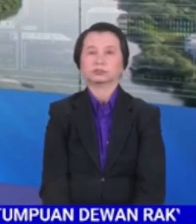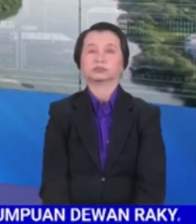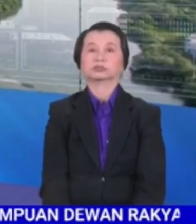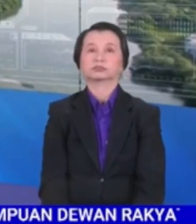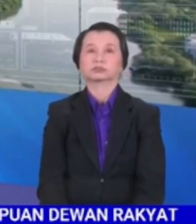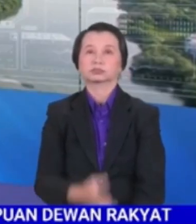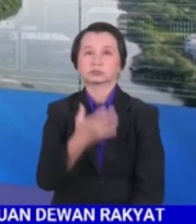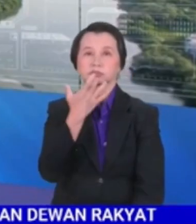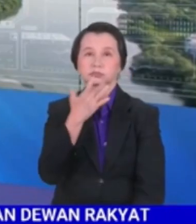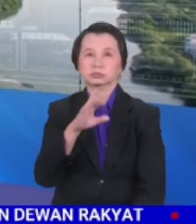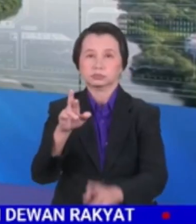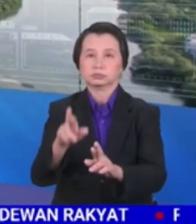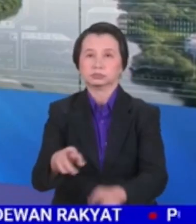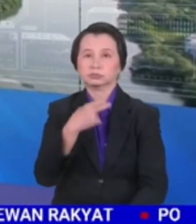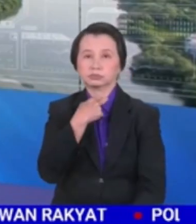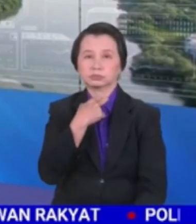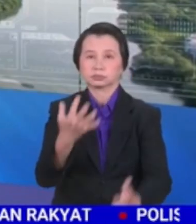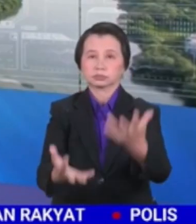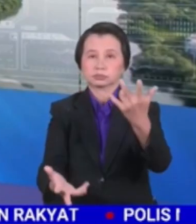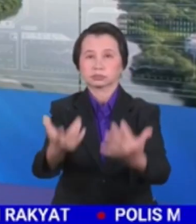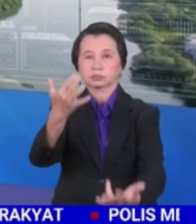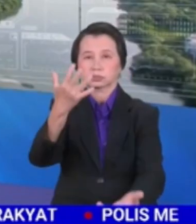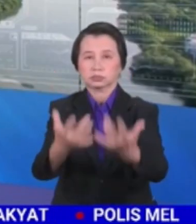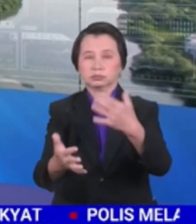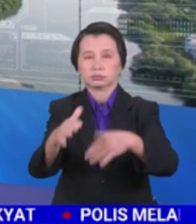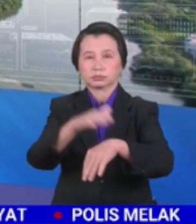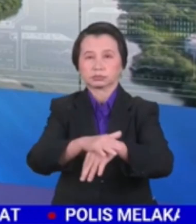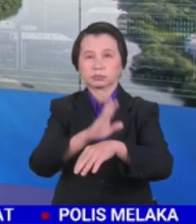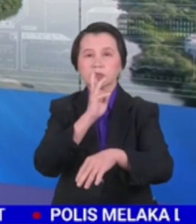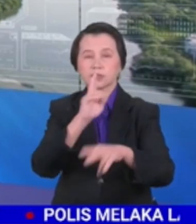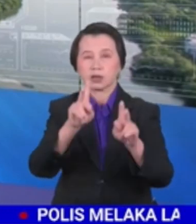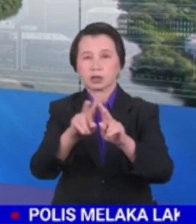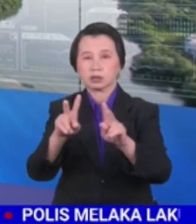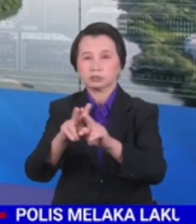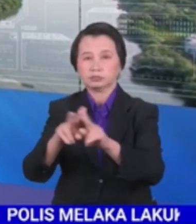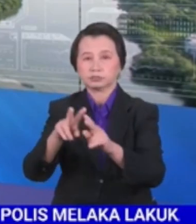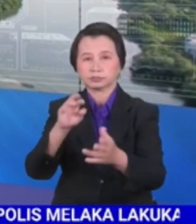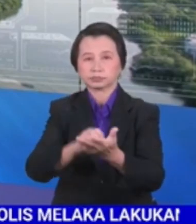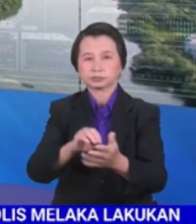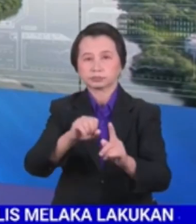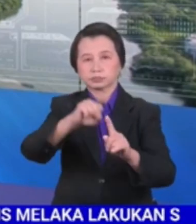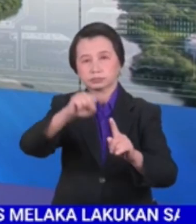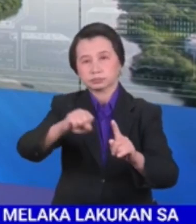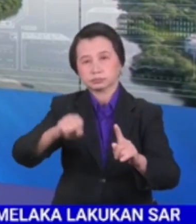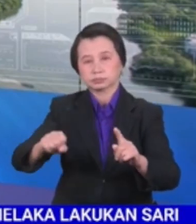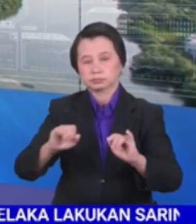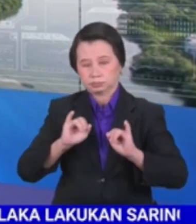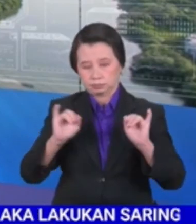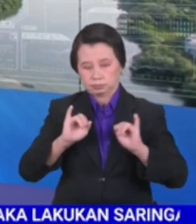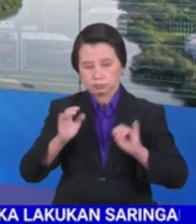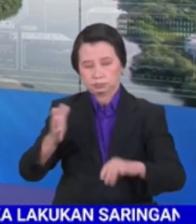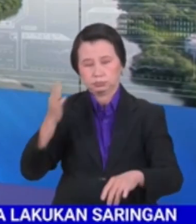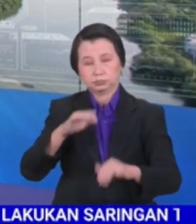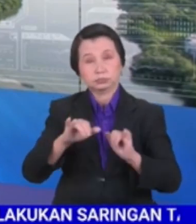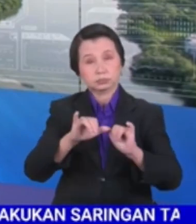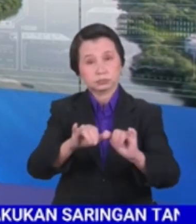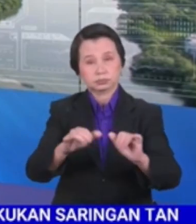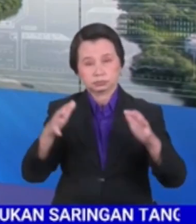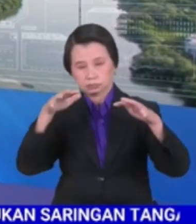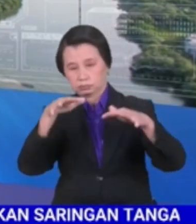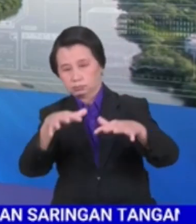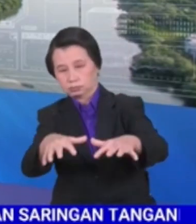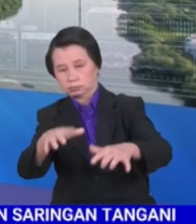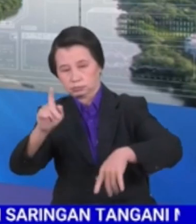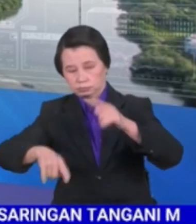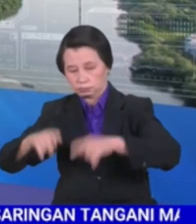nasib penduduk terjajah akibat kebakaran di penempatan atas air Kampung cinderamata Sandakan pada isi lepas terus mendapat